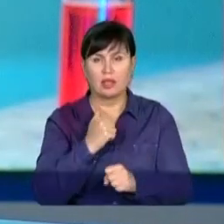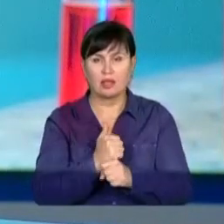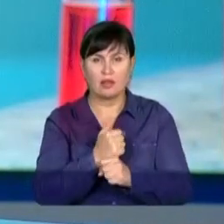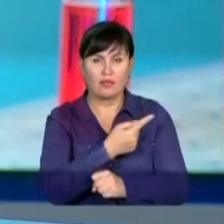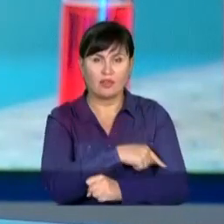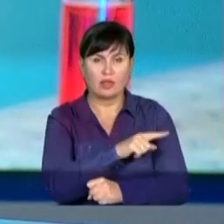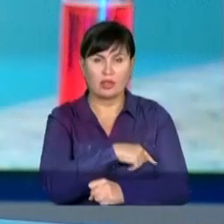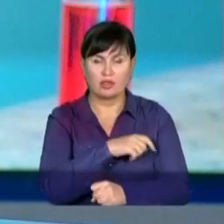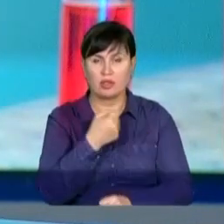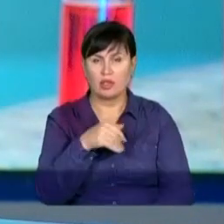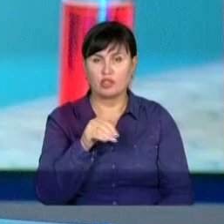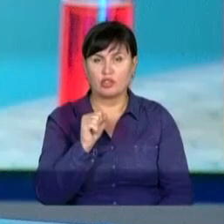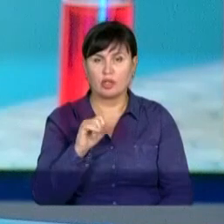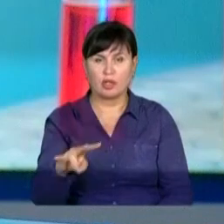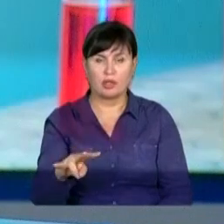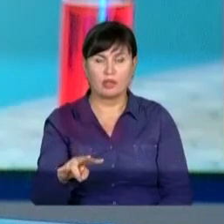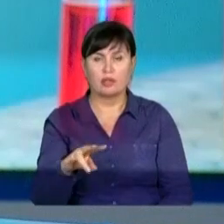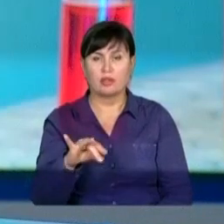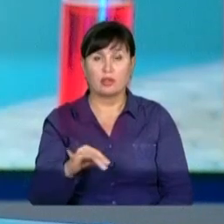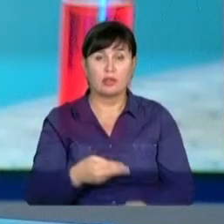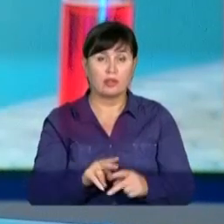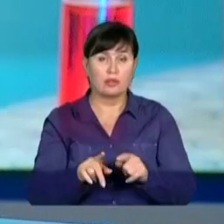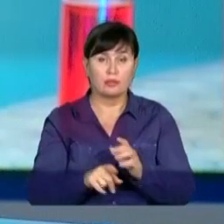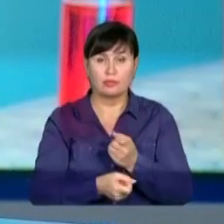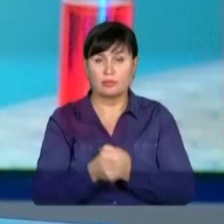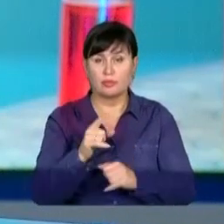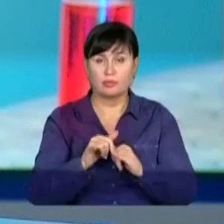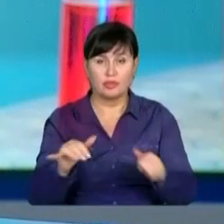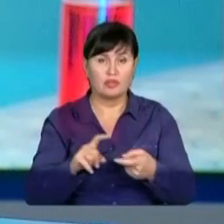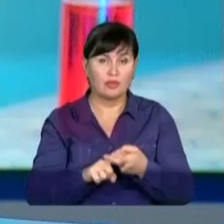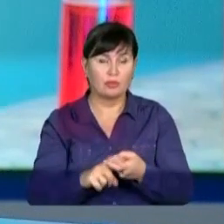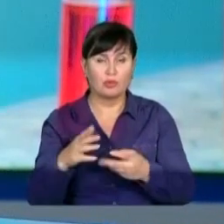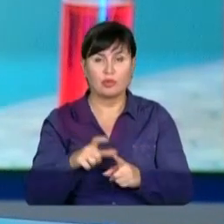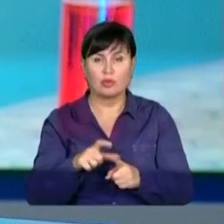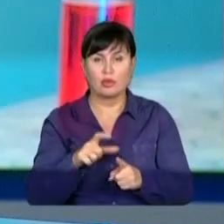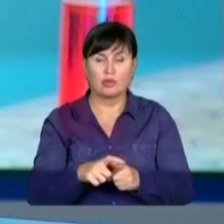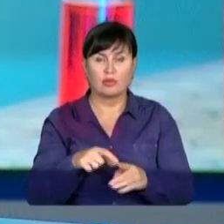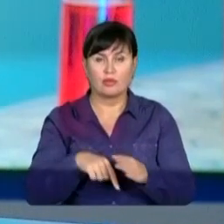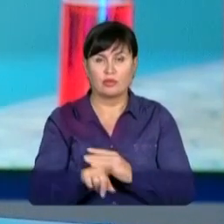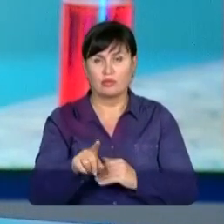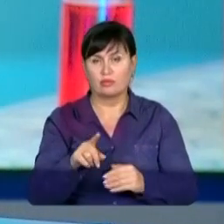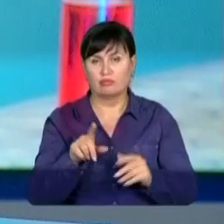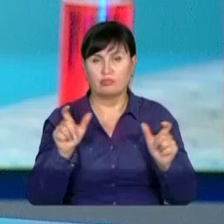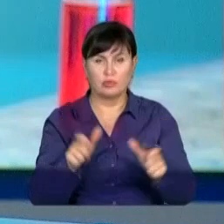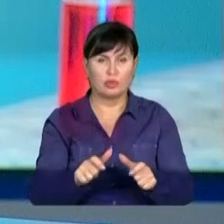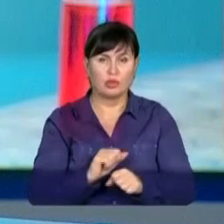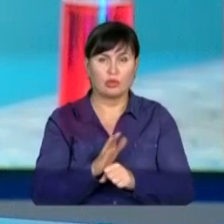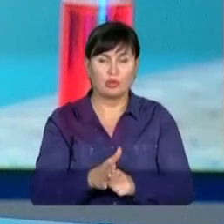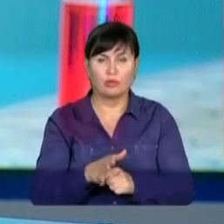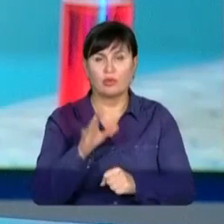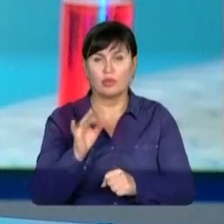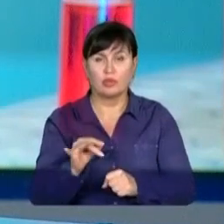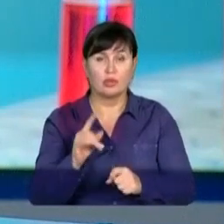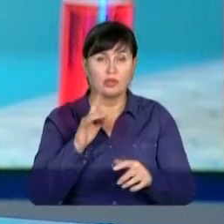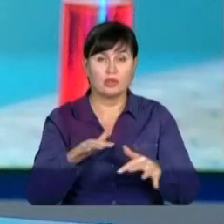санврач страны Айжан Исмагамбетова. Вспышка инфекционного заболевания, по ее словам, отголоски пандемии ковида. Тем временем